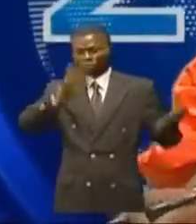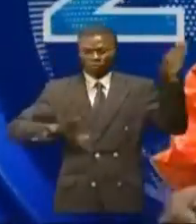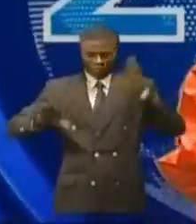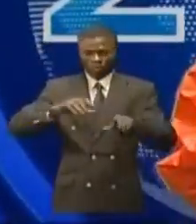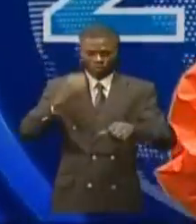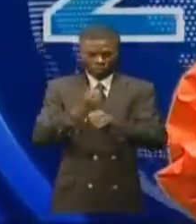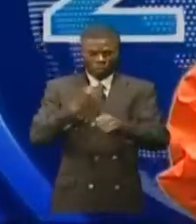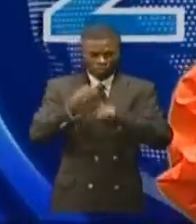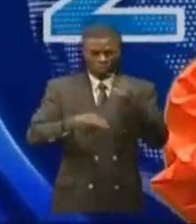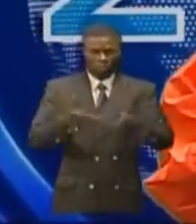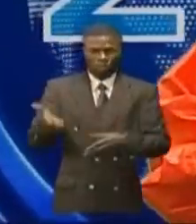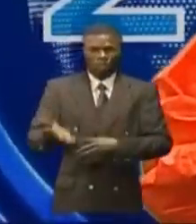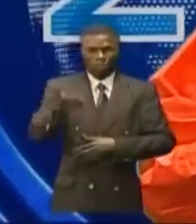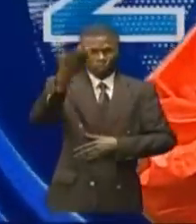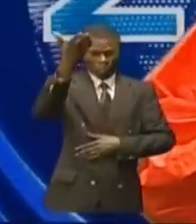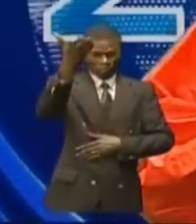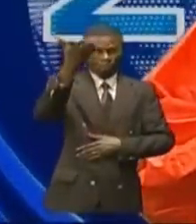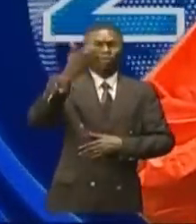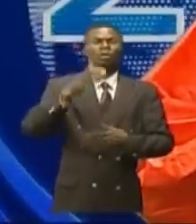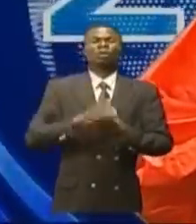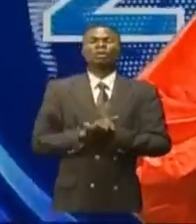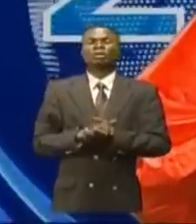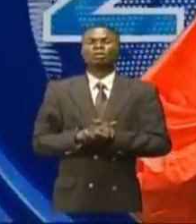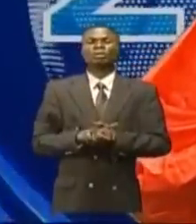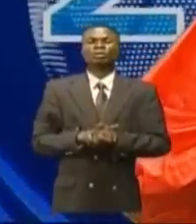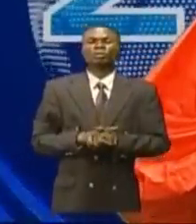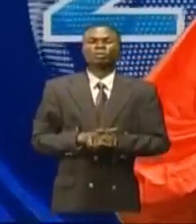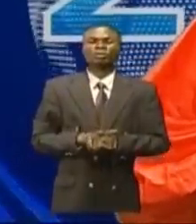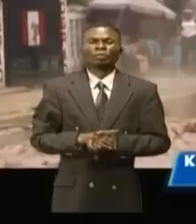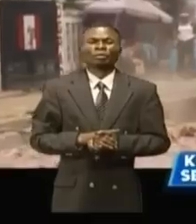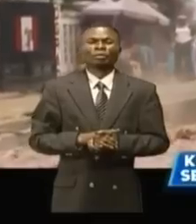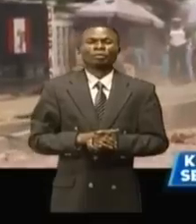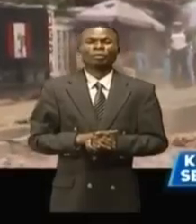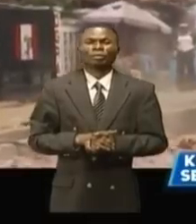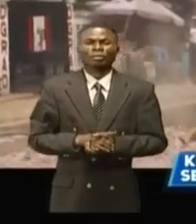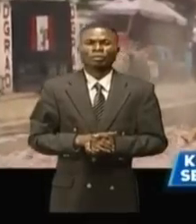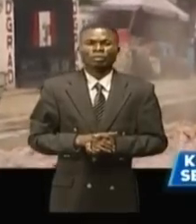Érudis Kitutumodiri Zinkionda et Emmanuela Commissaire.